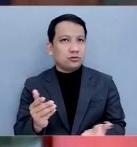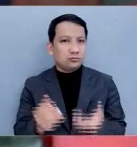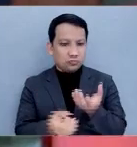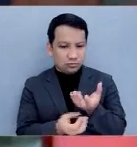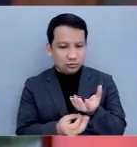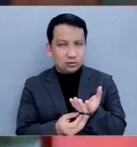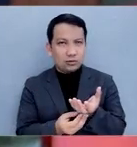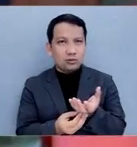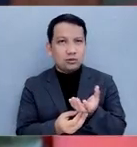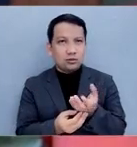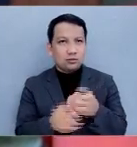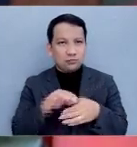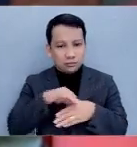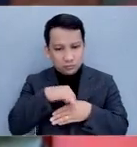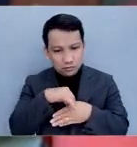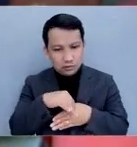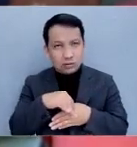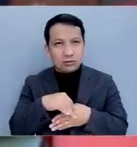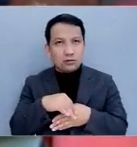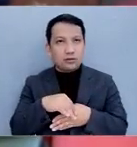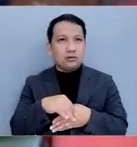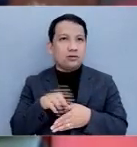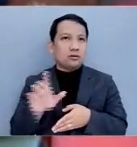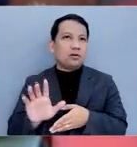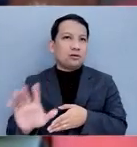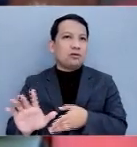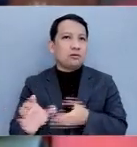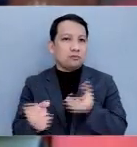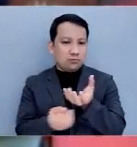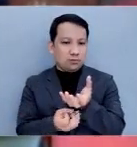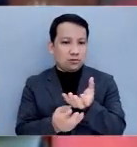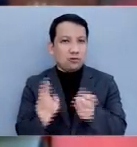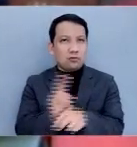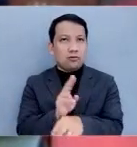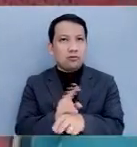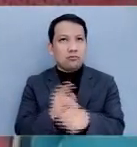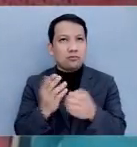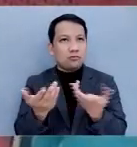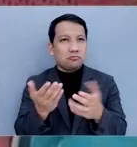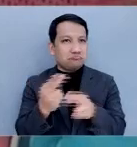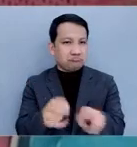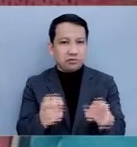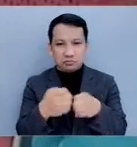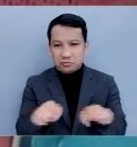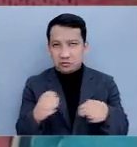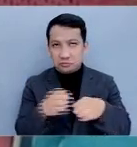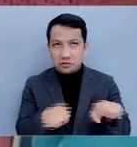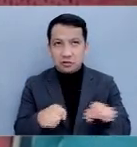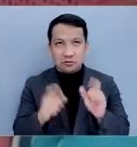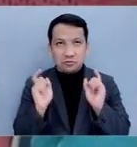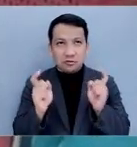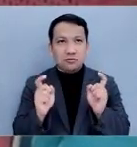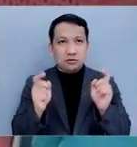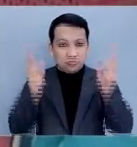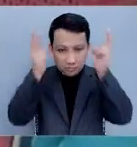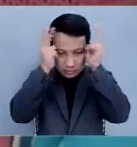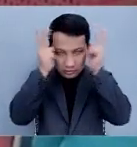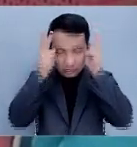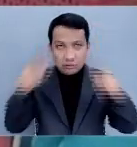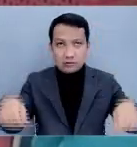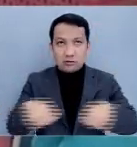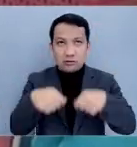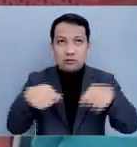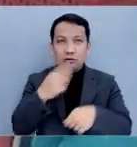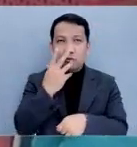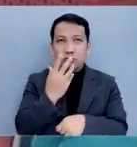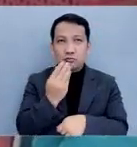mga karni-karni, malakas sa LPG yan. Buti ko yung mga itlog-itlog, madaling lutuin, gulay-gulay, konti lang nagagamit,